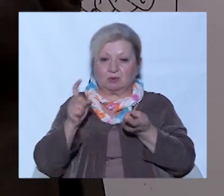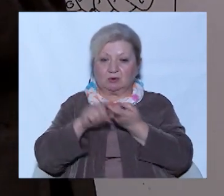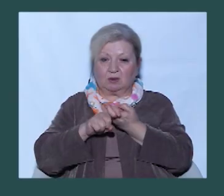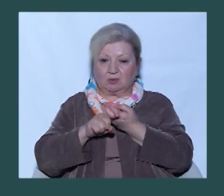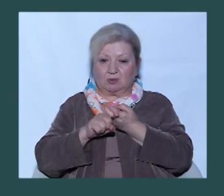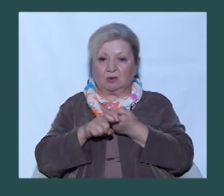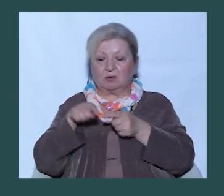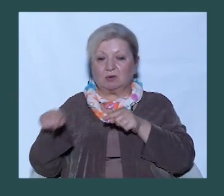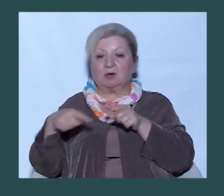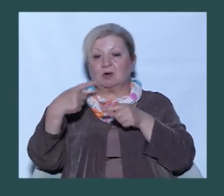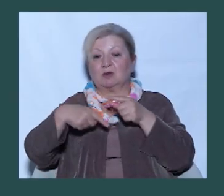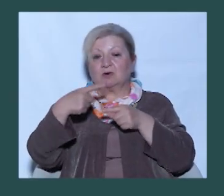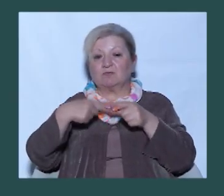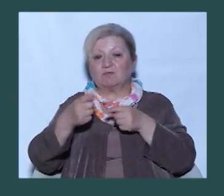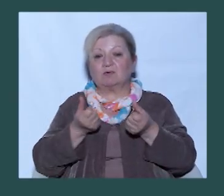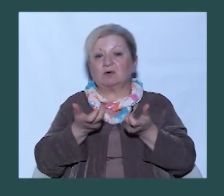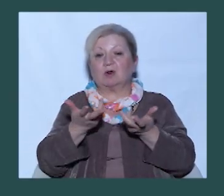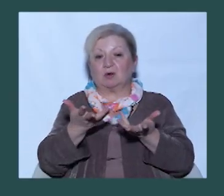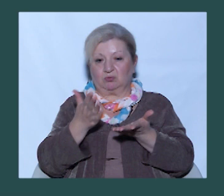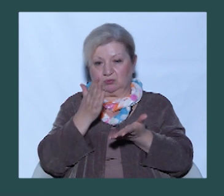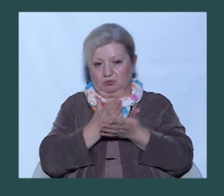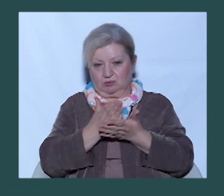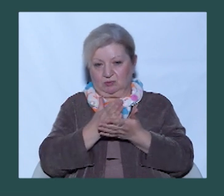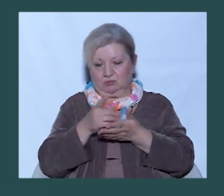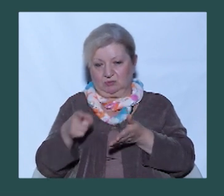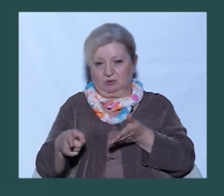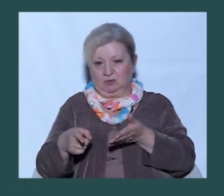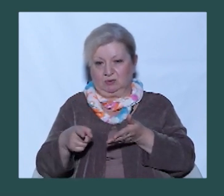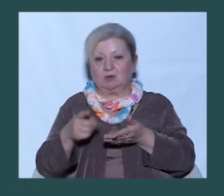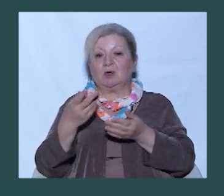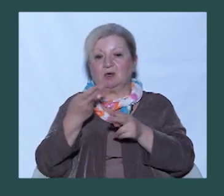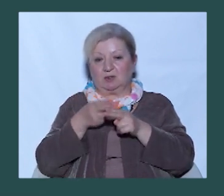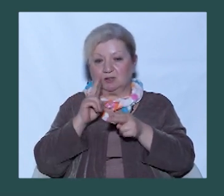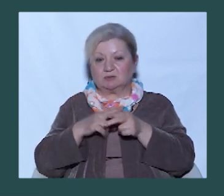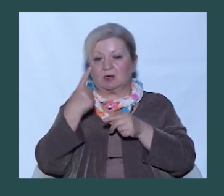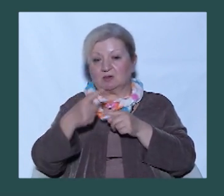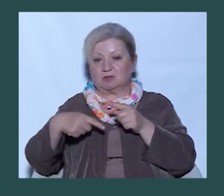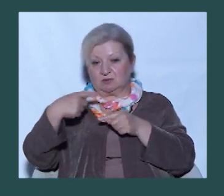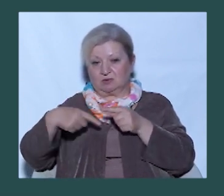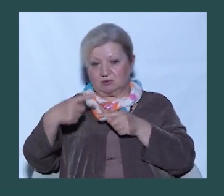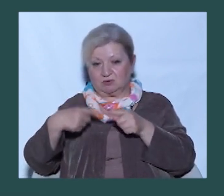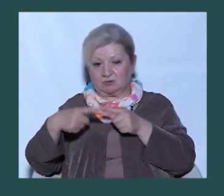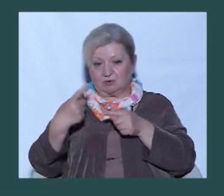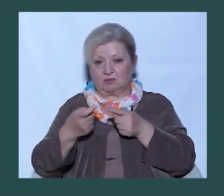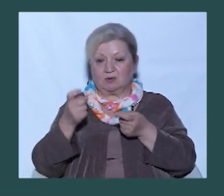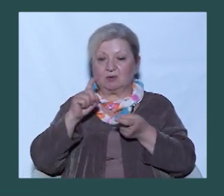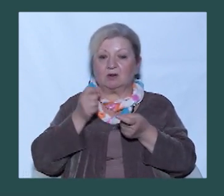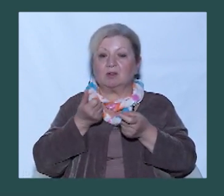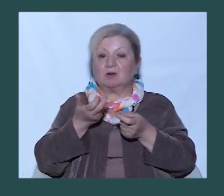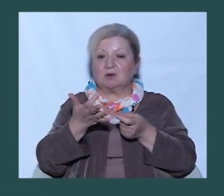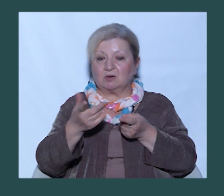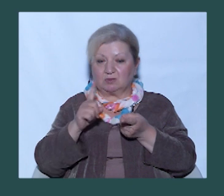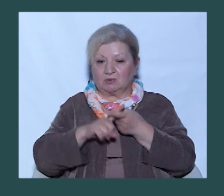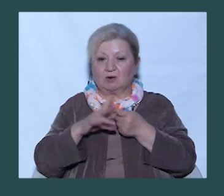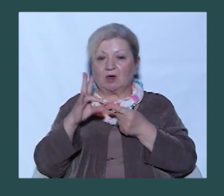ჯამური დამოკიდებული არის ამ ხვიების რაოდენობაზე. ესე იგი ერთი ხვის ელექტრომაგნიტური